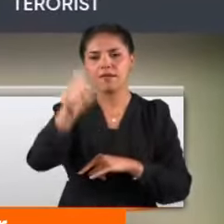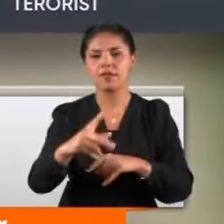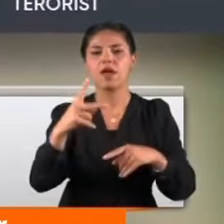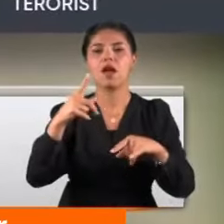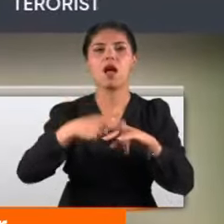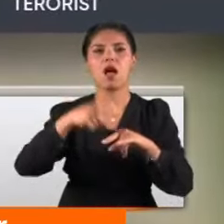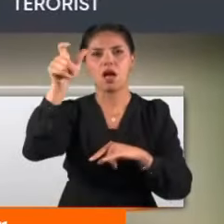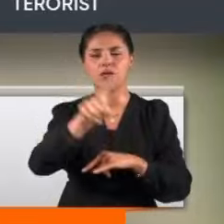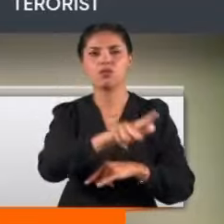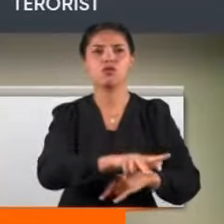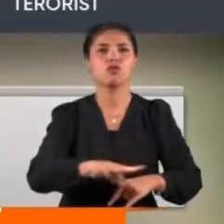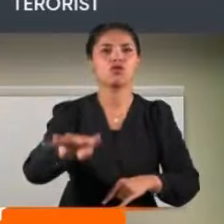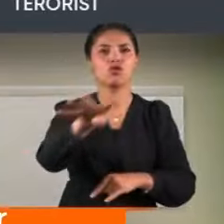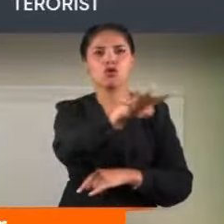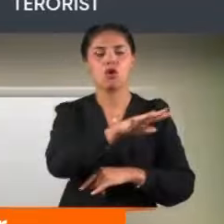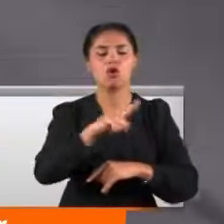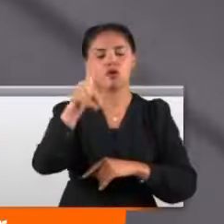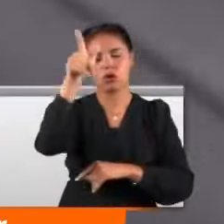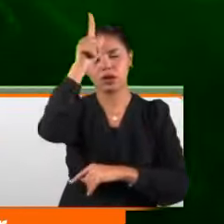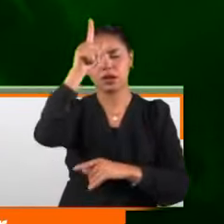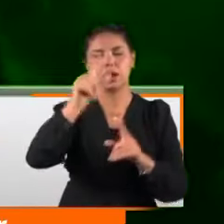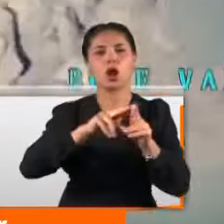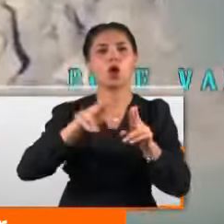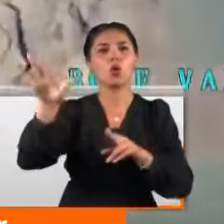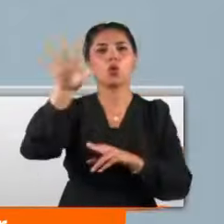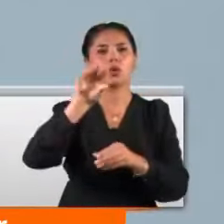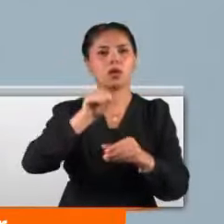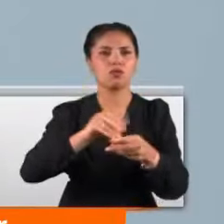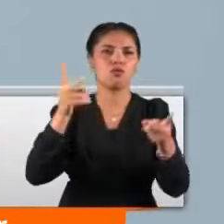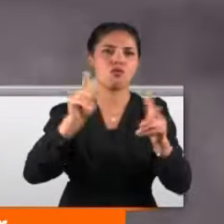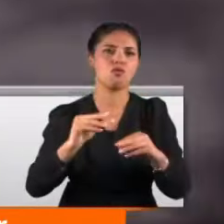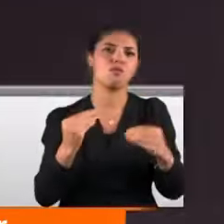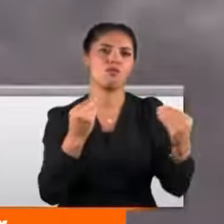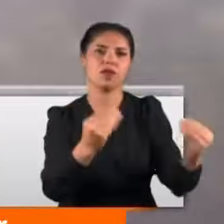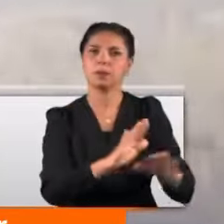Kaya, Irak'ın kuzeyinde öldürüldü.